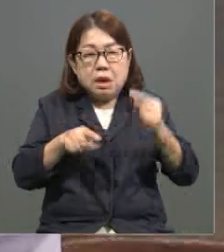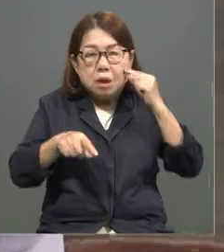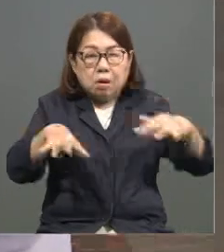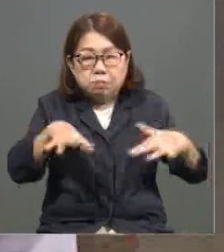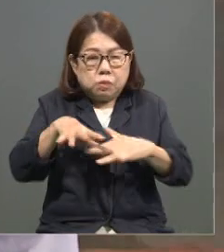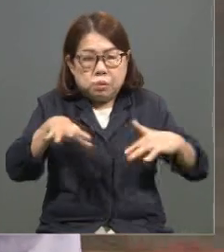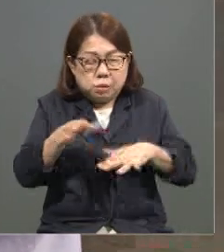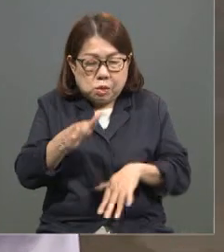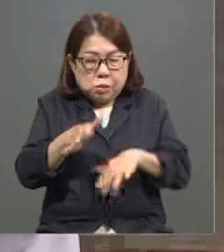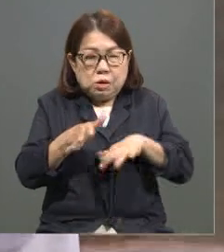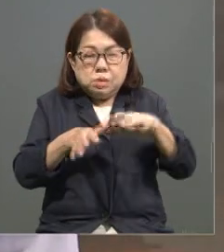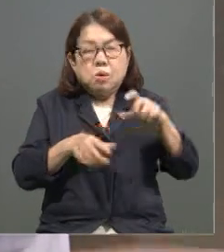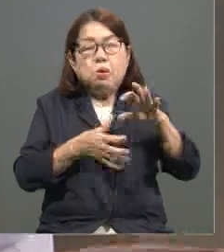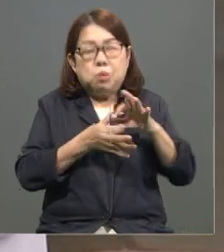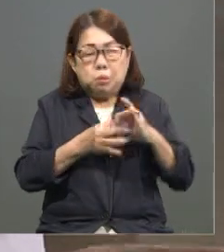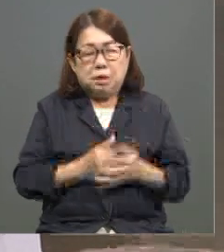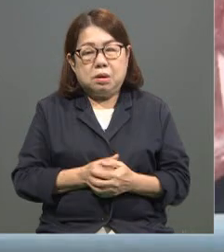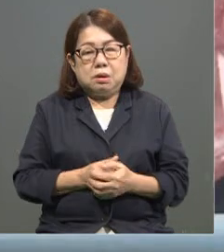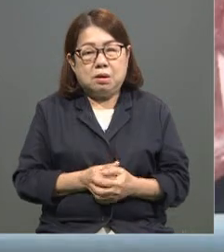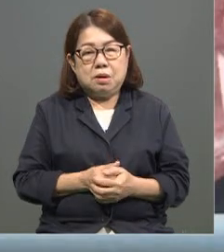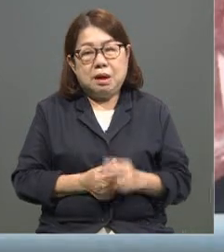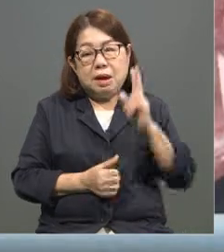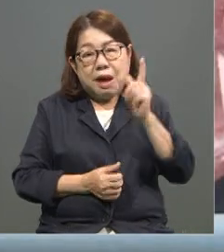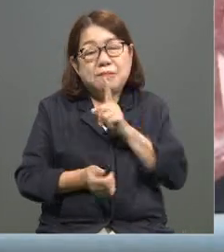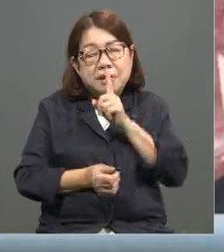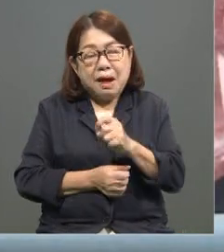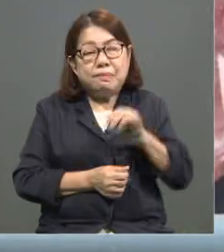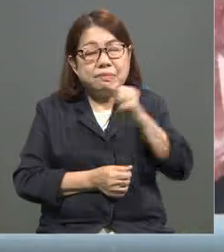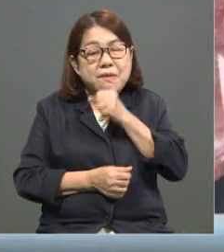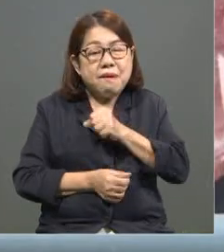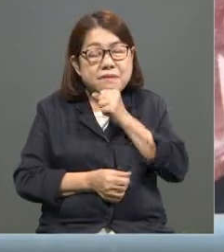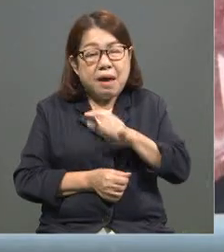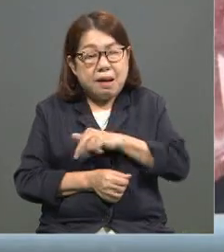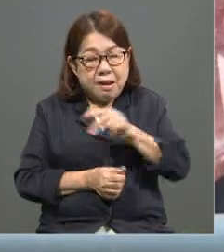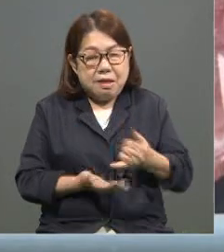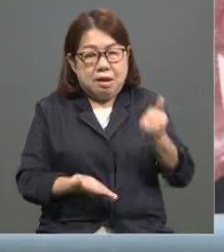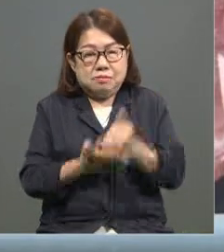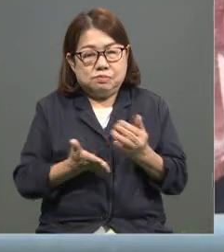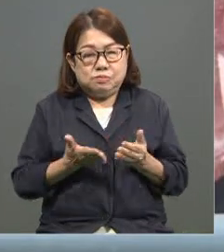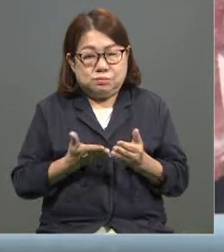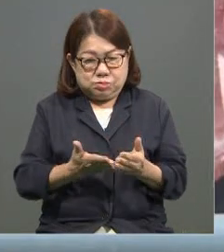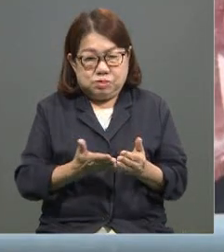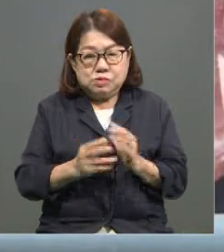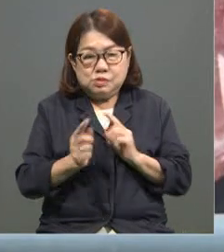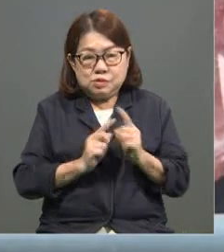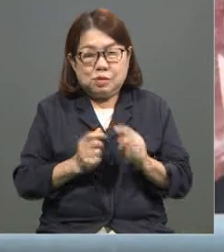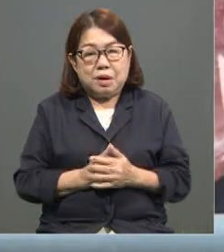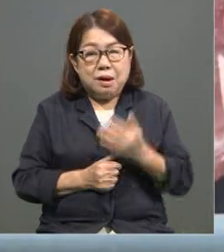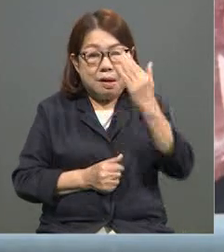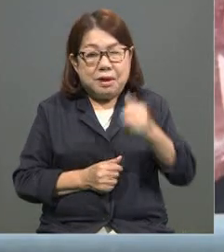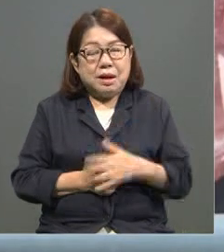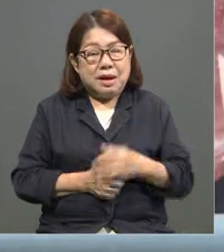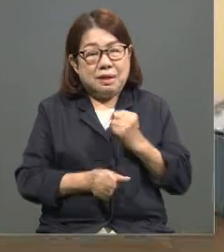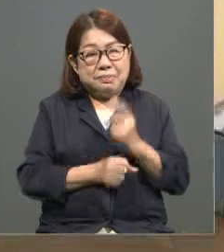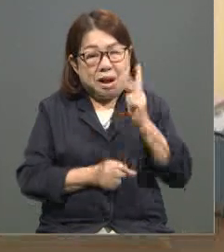ที่เพิ่มขึ้นเรื่อยๆชาวบ้านบางคนน่ะทีมเข่าลงไปคือคุณยายต้องลงจากบ้านแล้วก็นั่งเรือลงมาคุยกับทีมข่าวนะคะเพราะว่าทีม